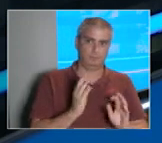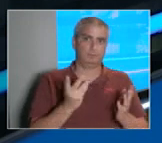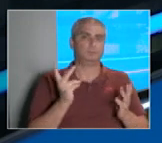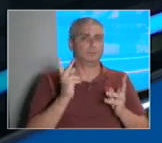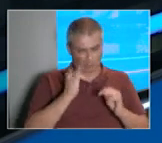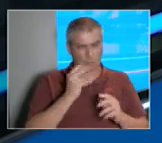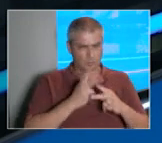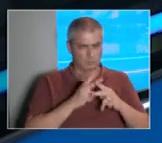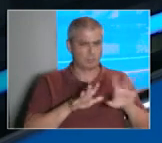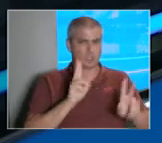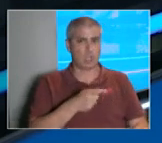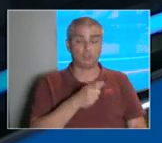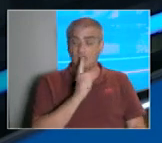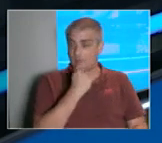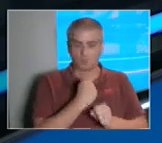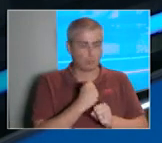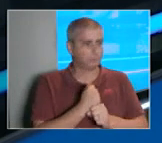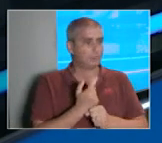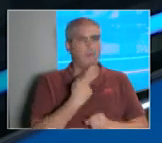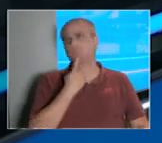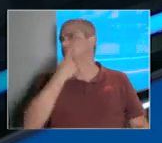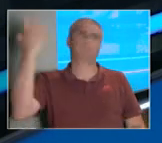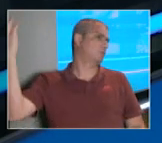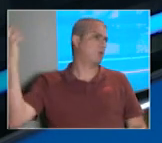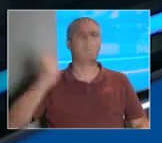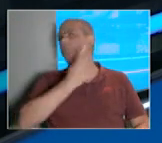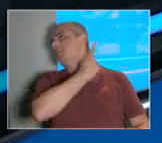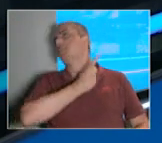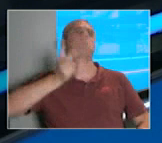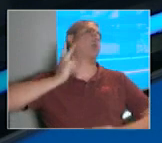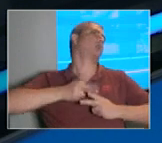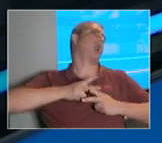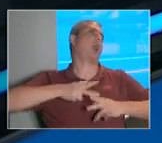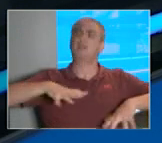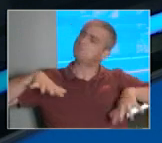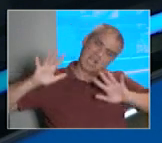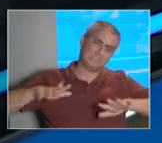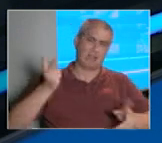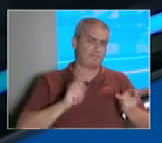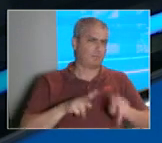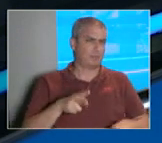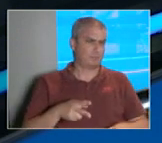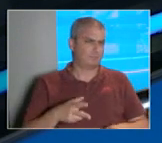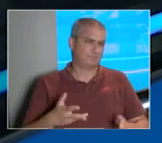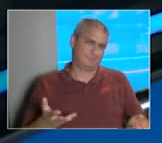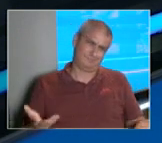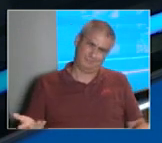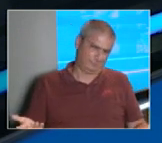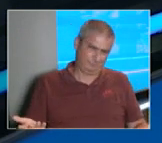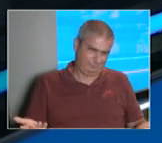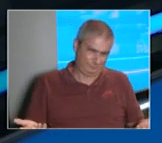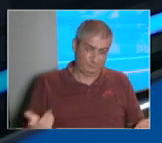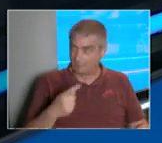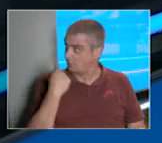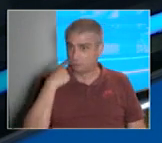נגיף. אבל כשאתה נוקט בצעדים ויוצא בהכרזה, 1,000,000 חולים, 10,000 מתים. לא כצעקתה,